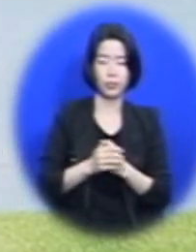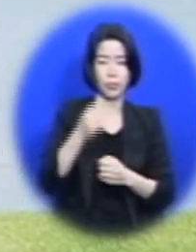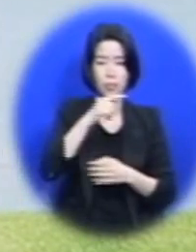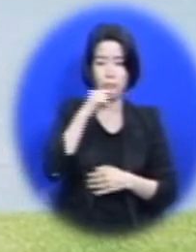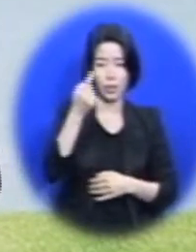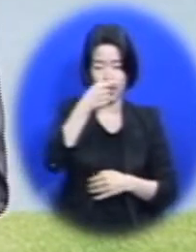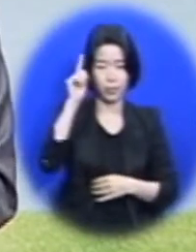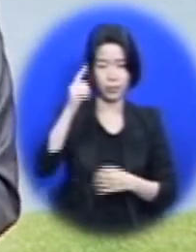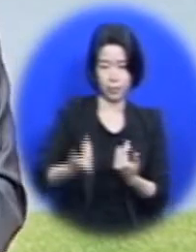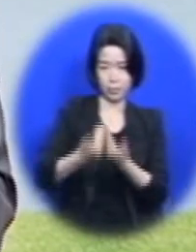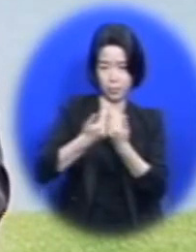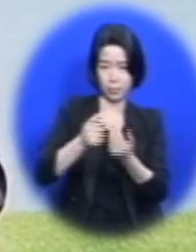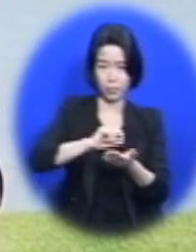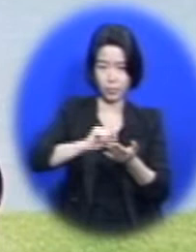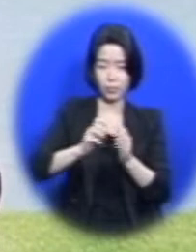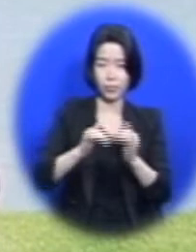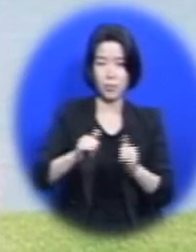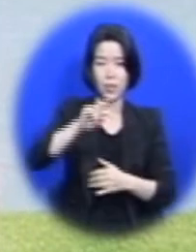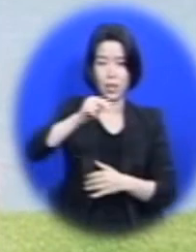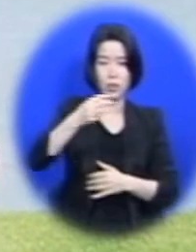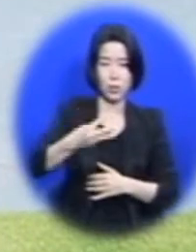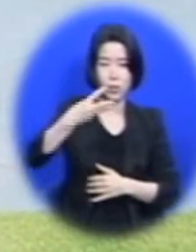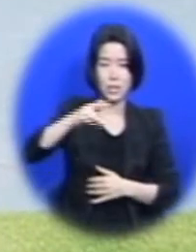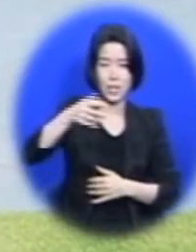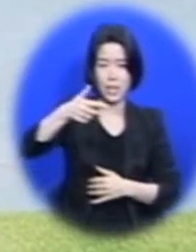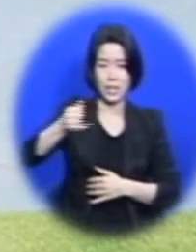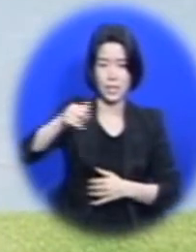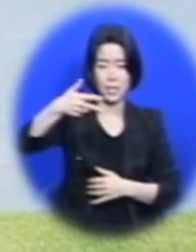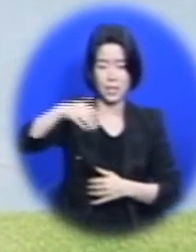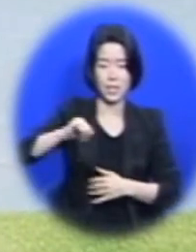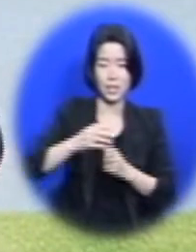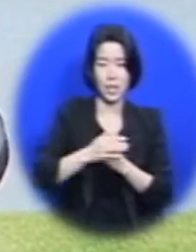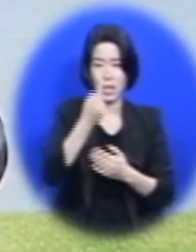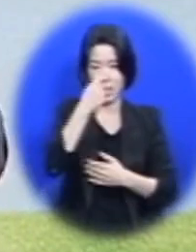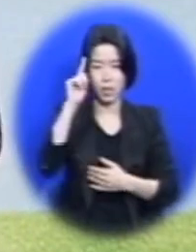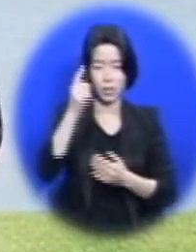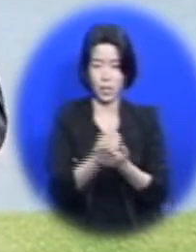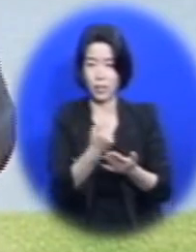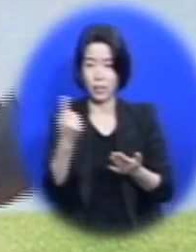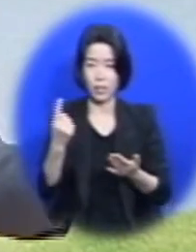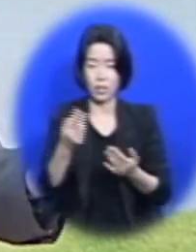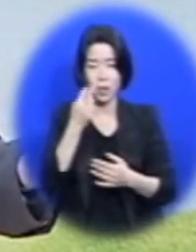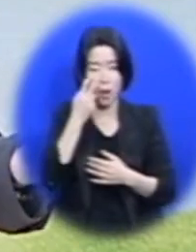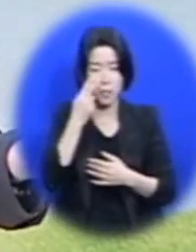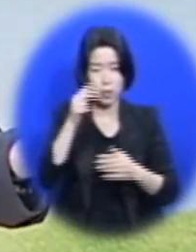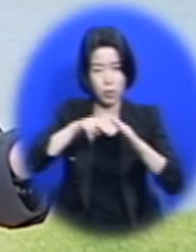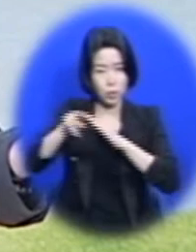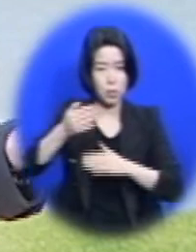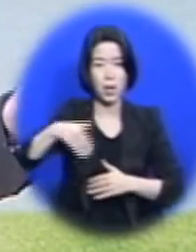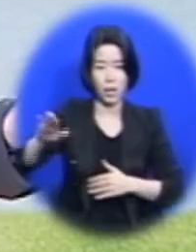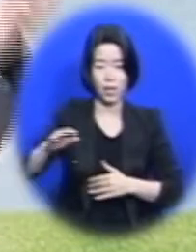러시아의 반체제 작가인 솔지니친이 러시아를 떠나서 미국으로 망명을